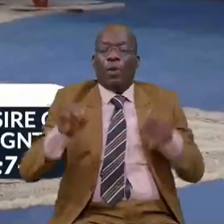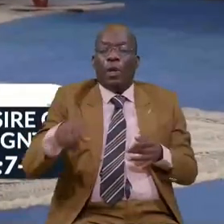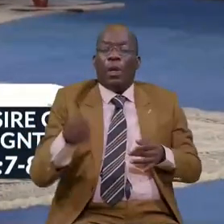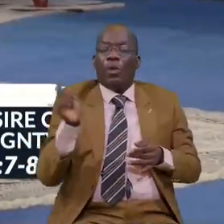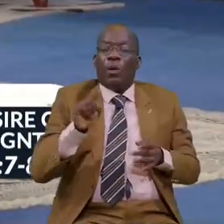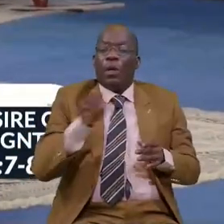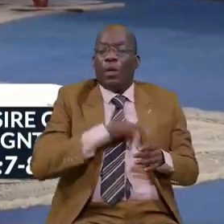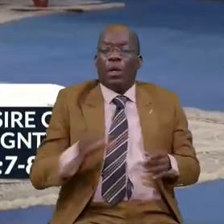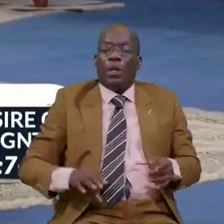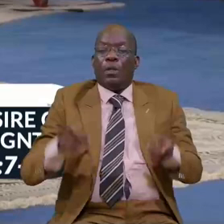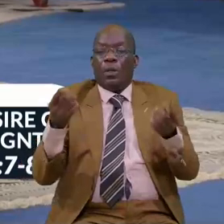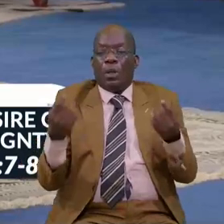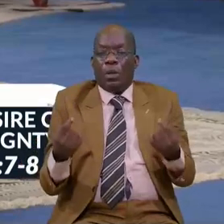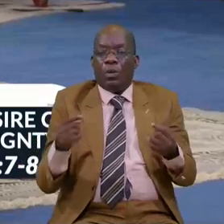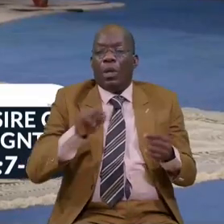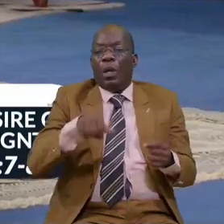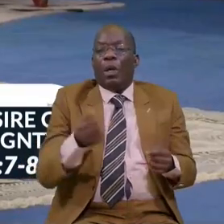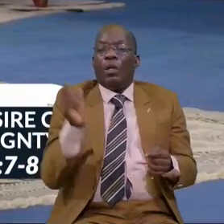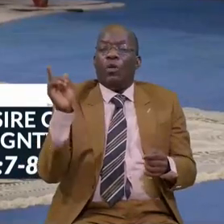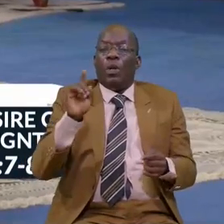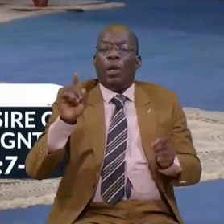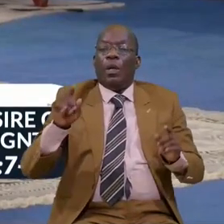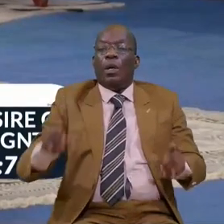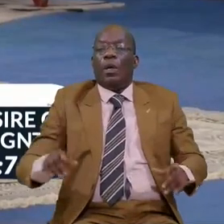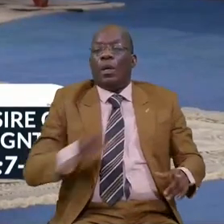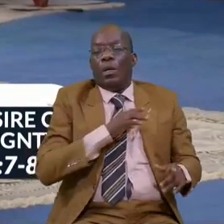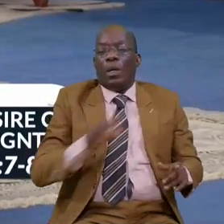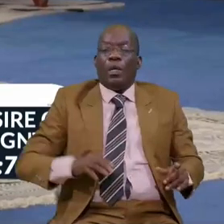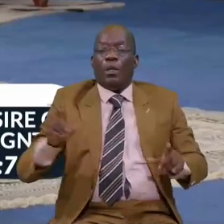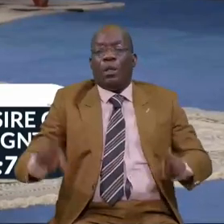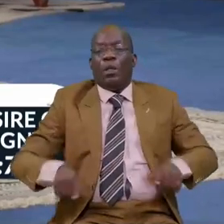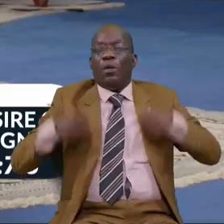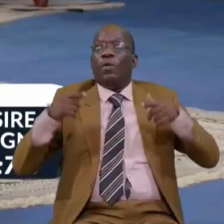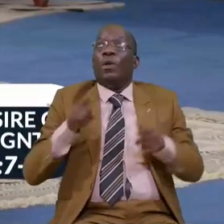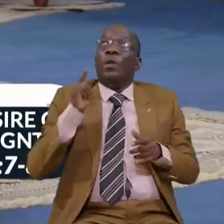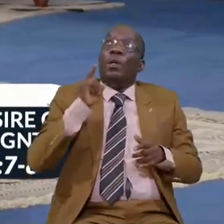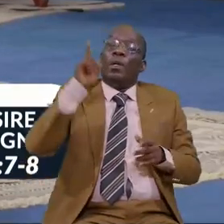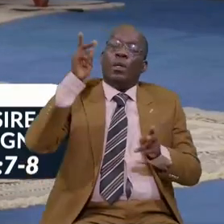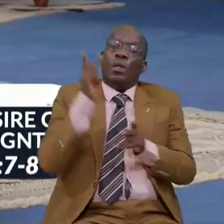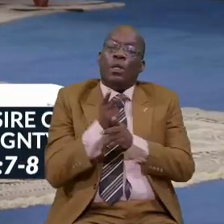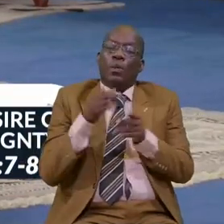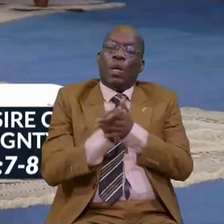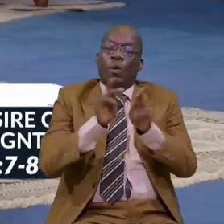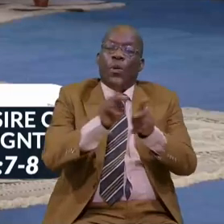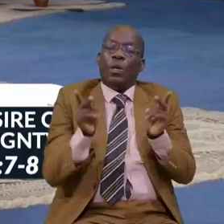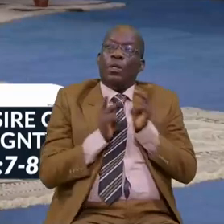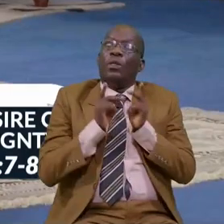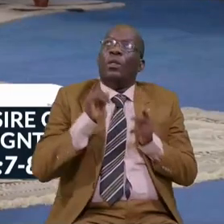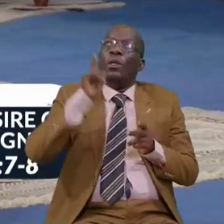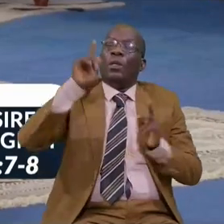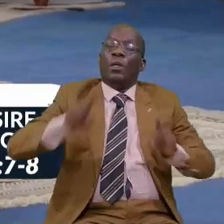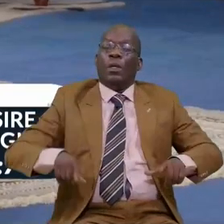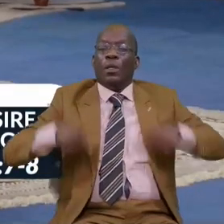changera toute impiété de ta vie. Partout Christ vient, partout Christ va habiter,